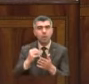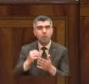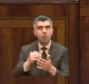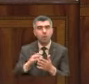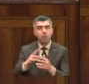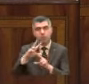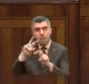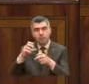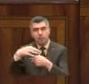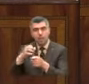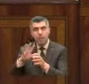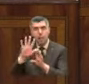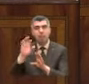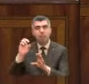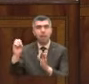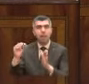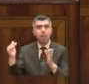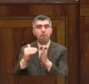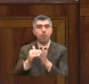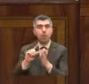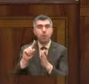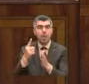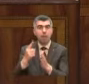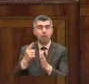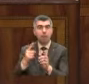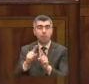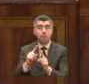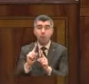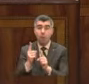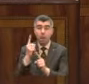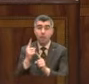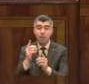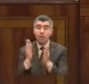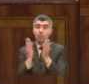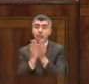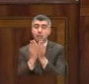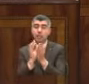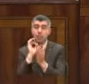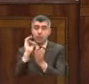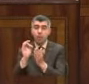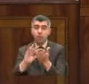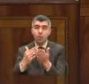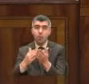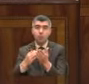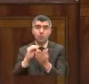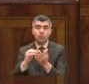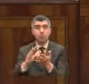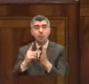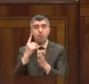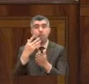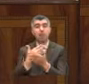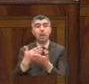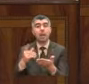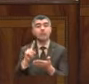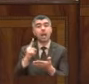تقريبا 500 مليون ديال الدرهم بمعنى الطاقات المتجدده. في المعهد الوطني دون ذكر مصير وغيرها من المختبرات غادي ياخذ مليار ديال الدرهم